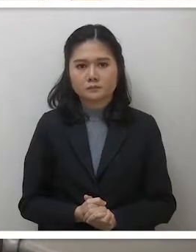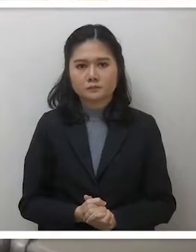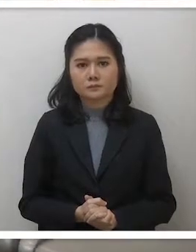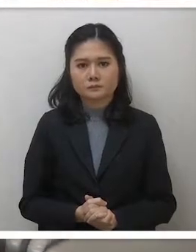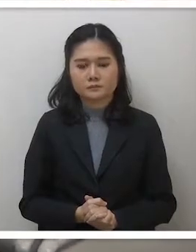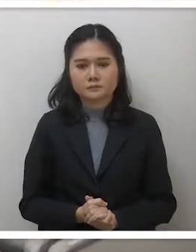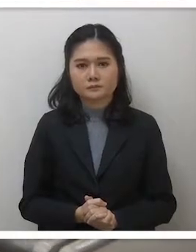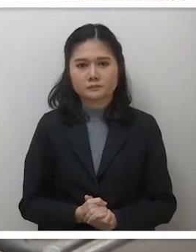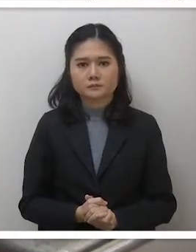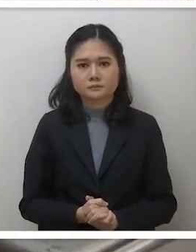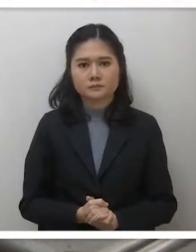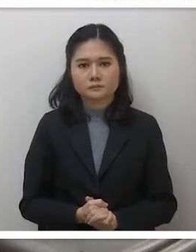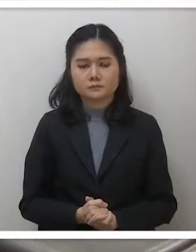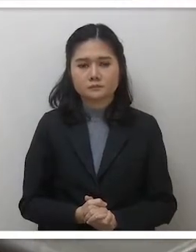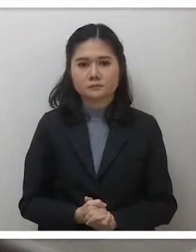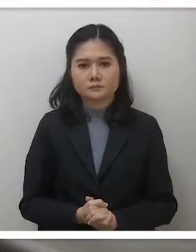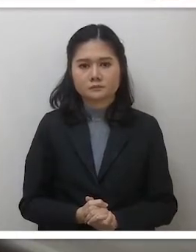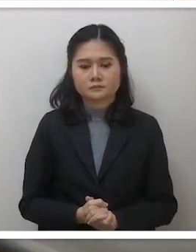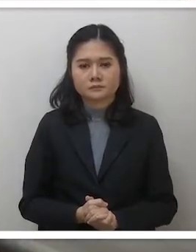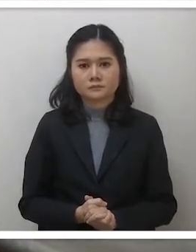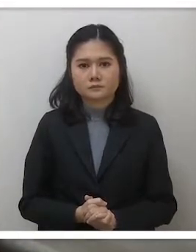เลเยอร์ตัวที่2